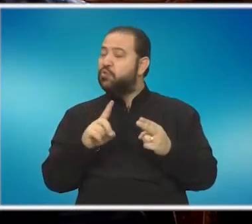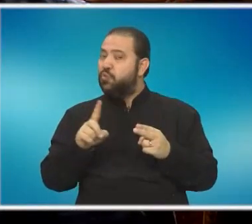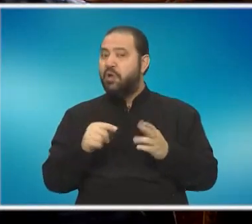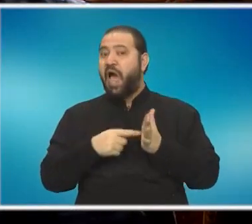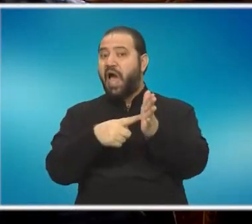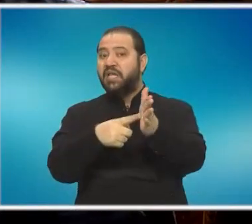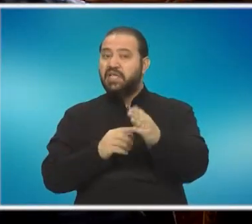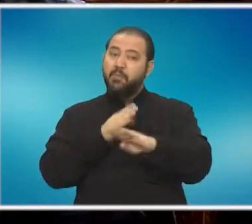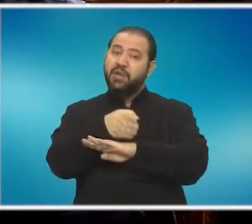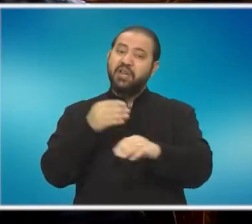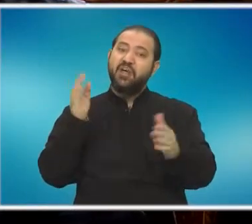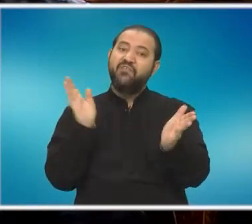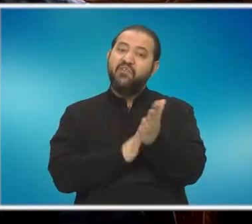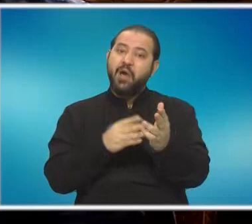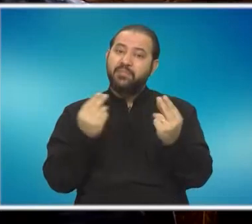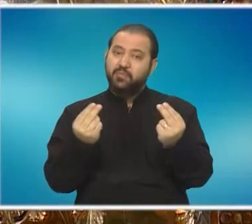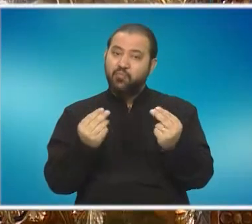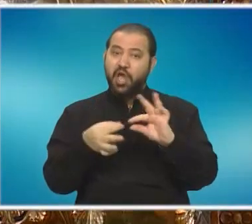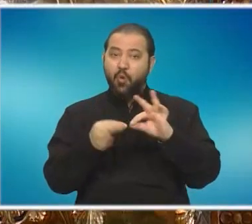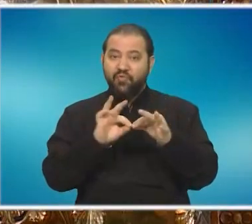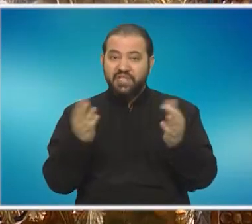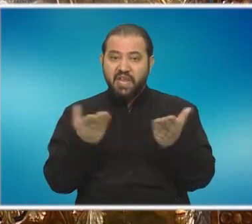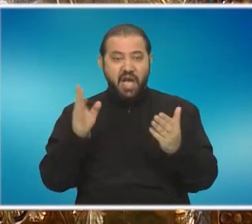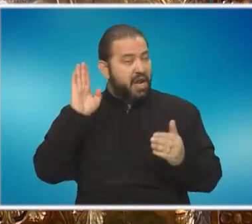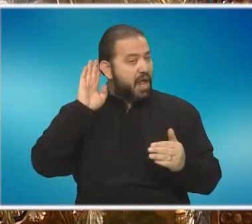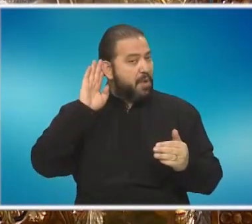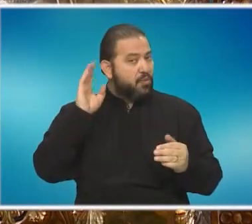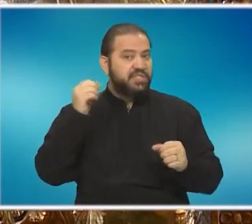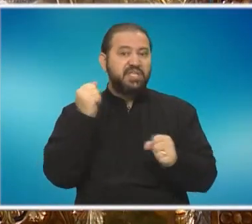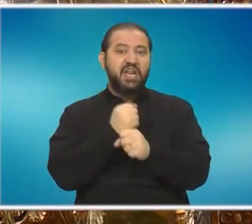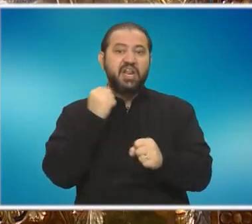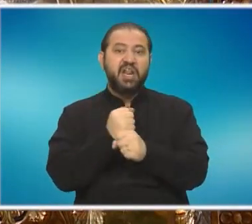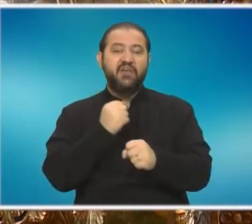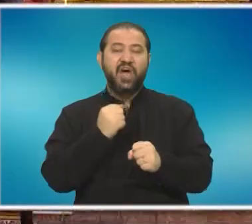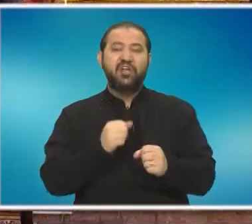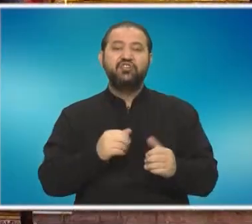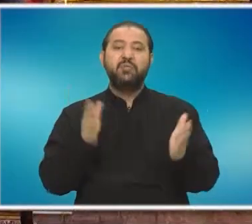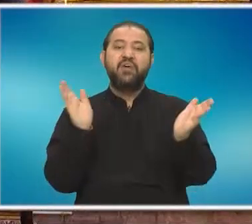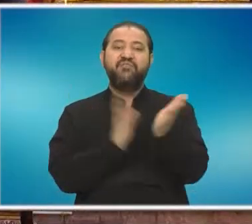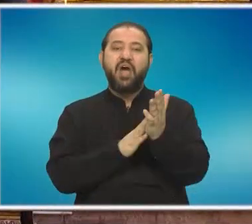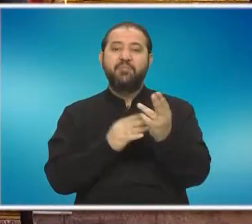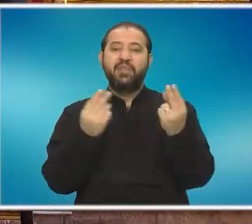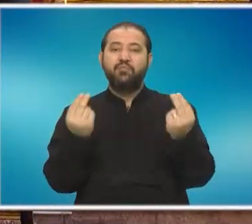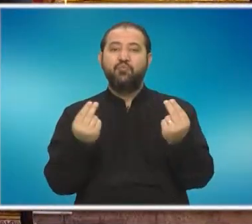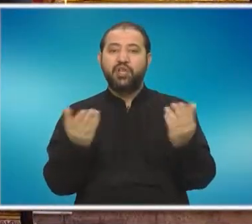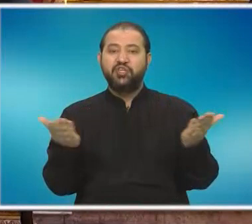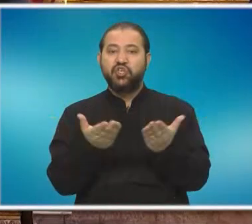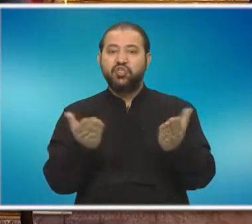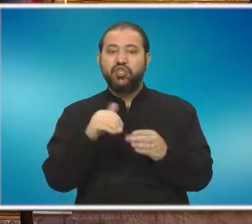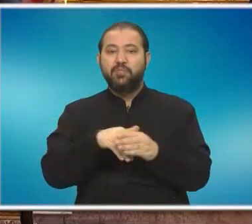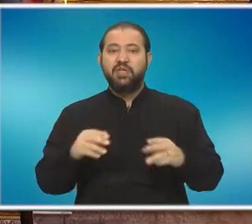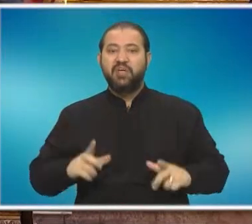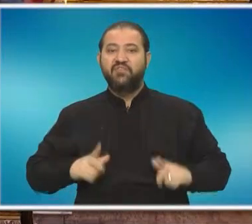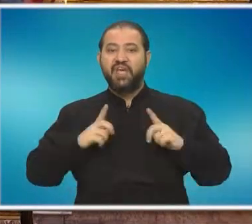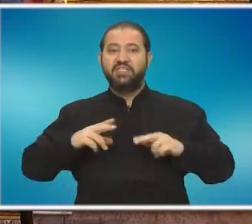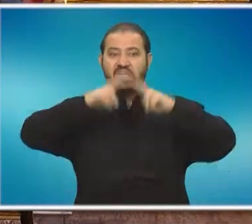biserică, ci și împlinim ceea ce ascultăm într-un cuvânt, la predică, ceea ce citim din viețile sfinților,